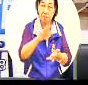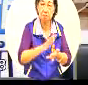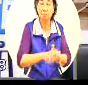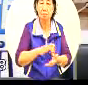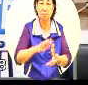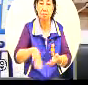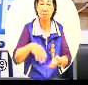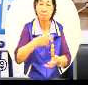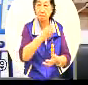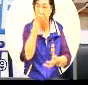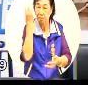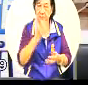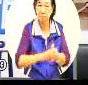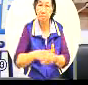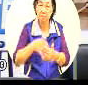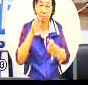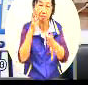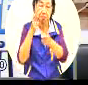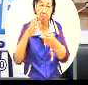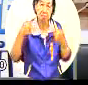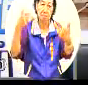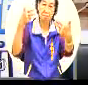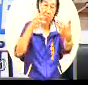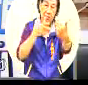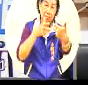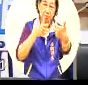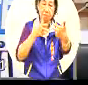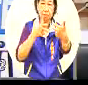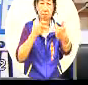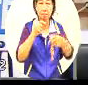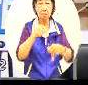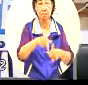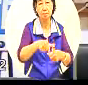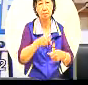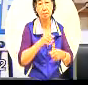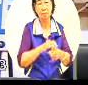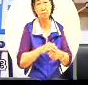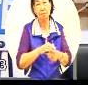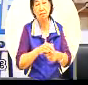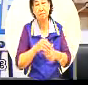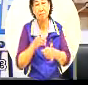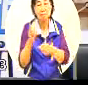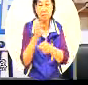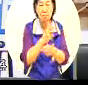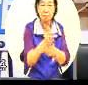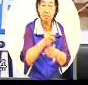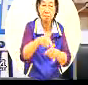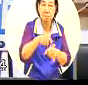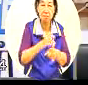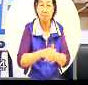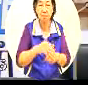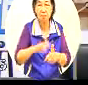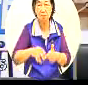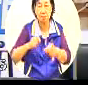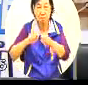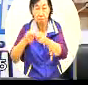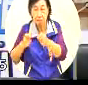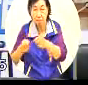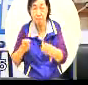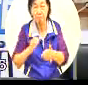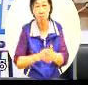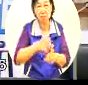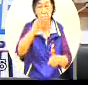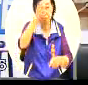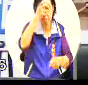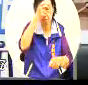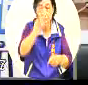的，或者是我们警察非常认真在办案，在遇到这些犯罪行为